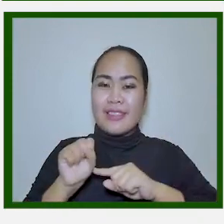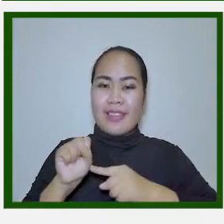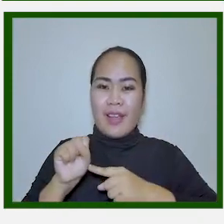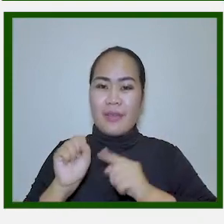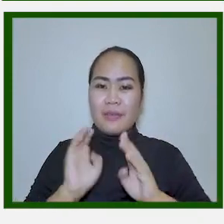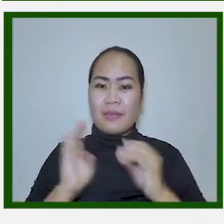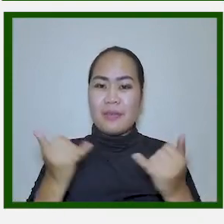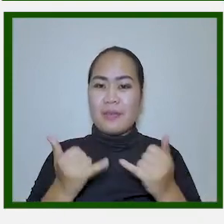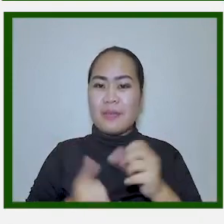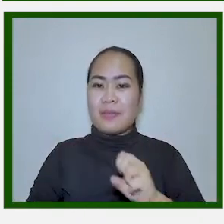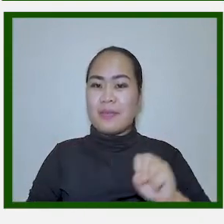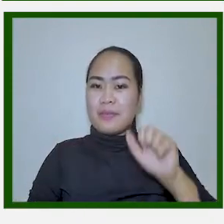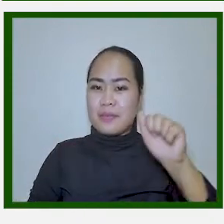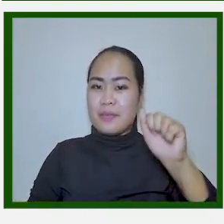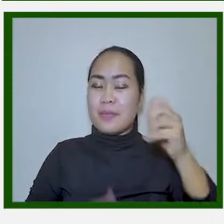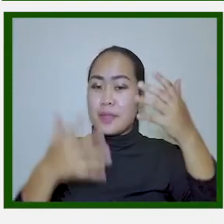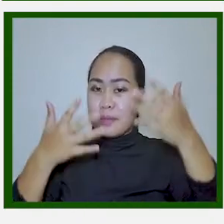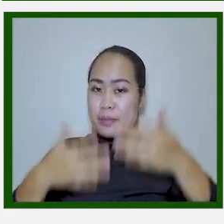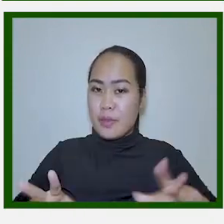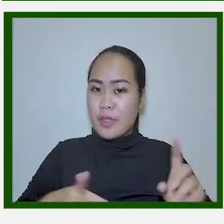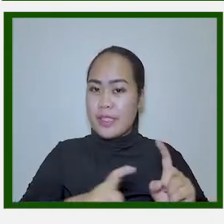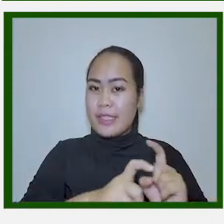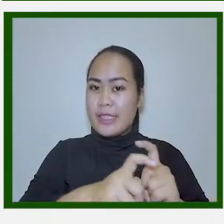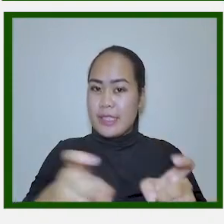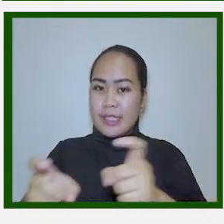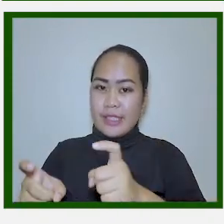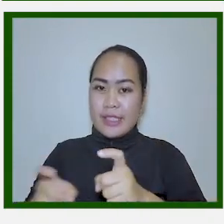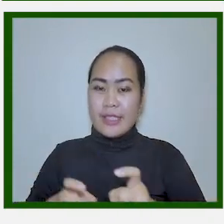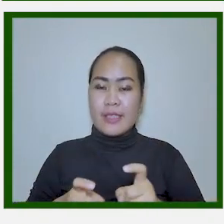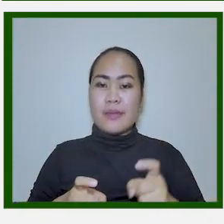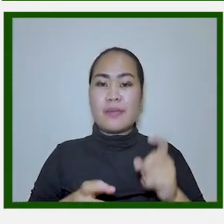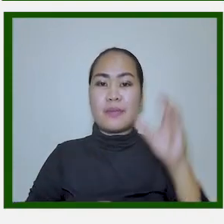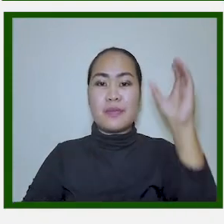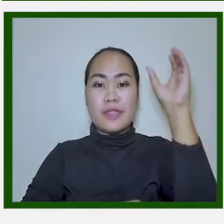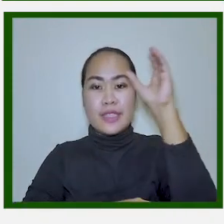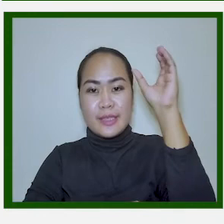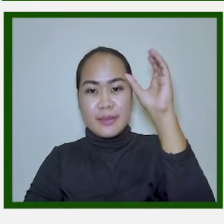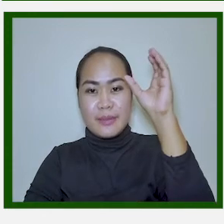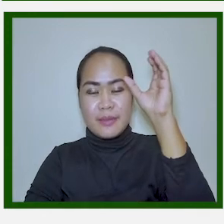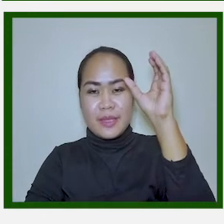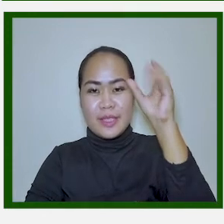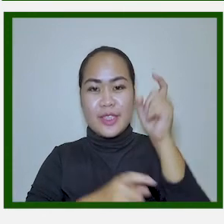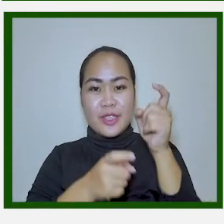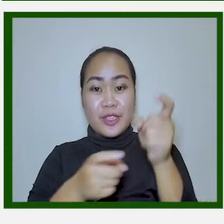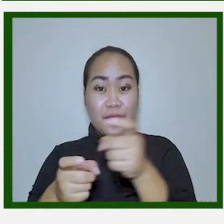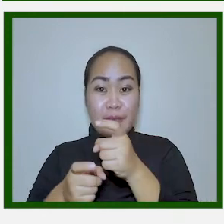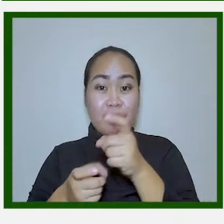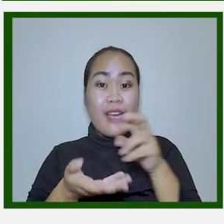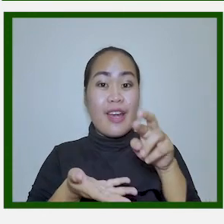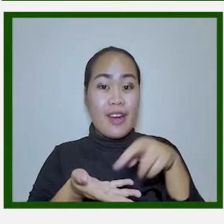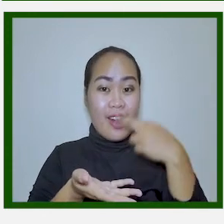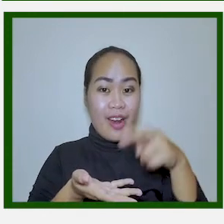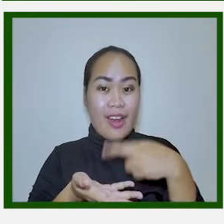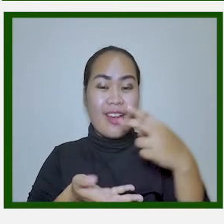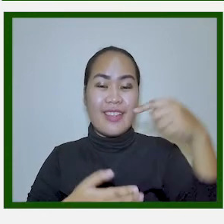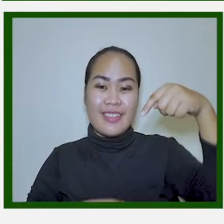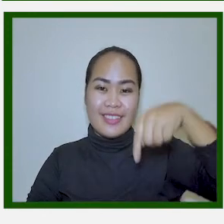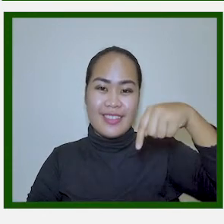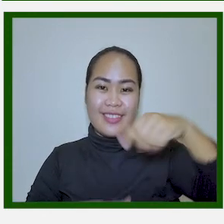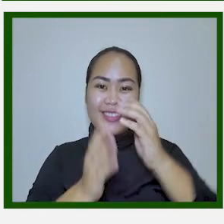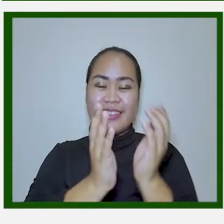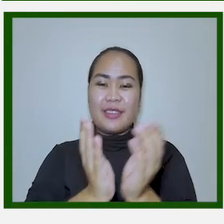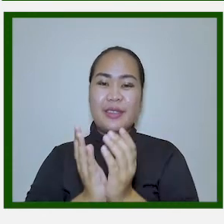pamaskong handog na bigas, no, dito po sa ating komunidad. So dating gawin pa rin, no, no, medyo mahirap ang buhay, no,